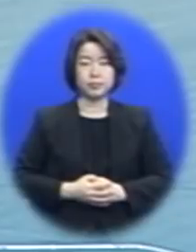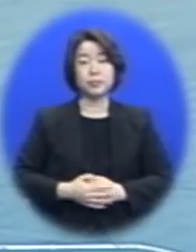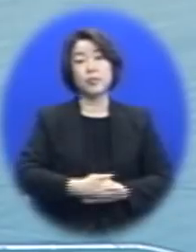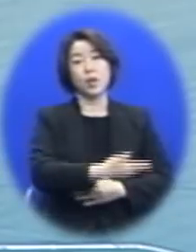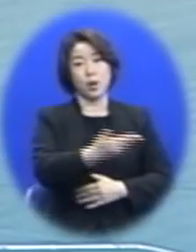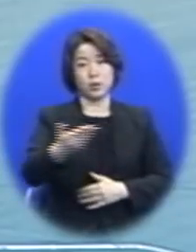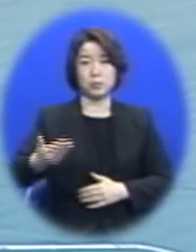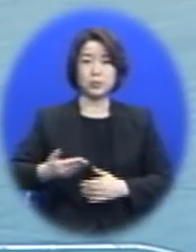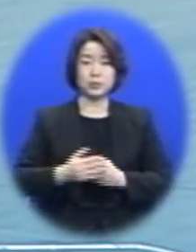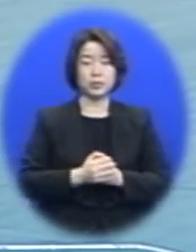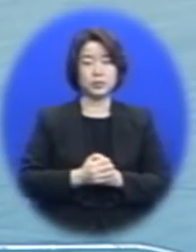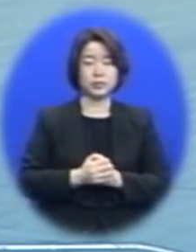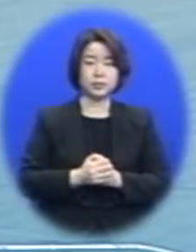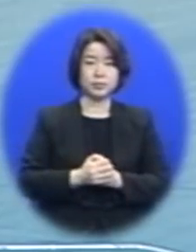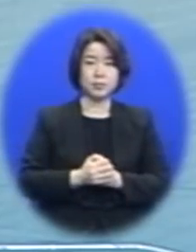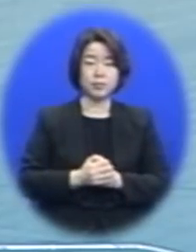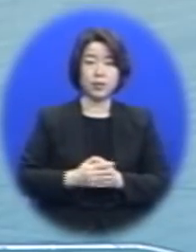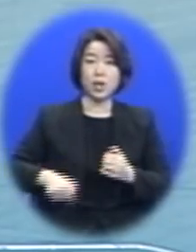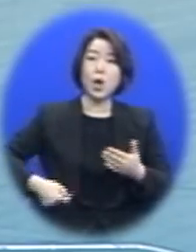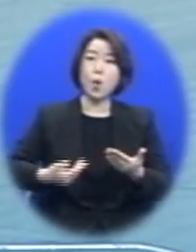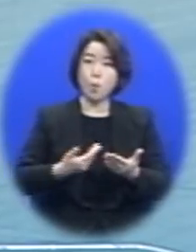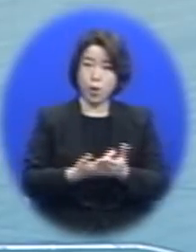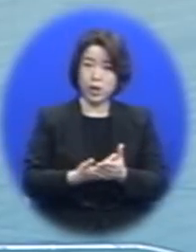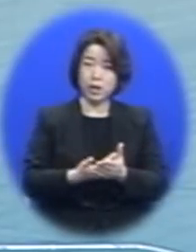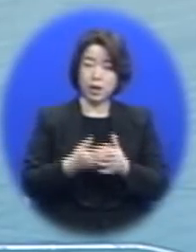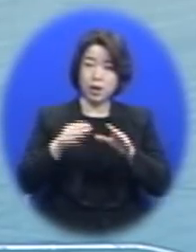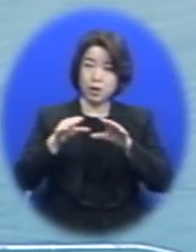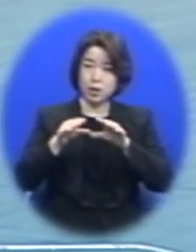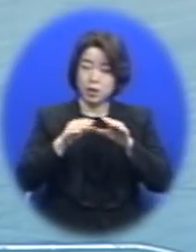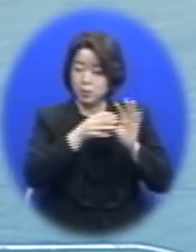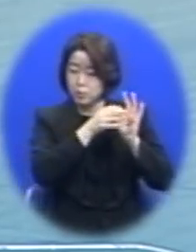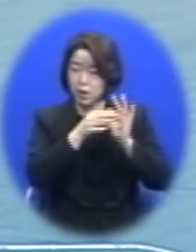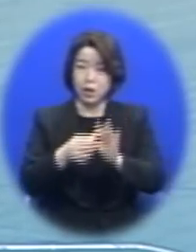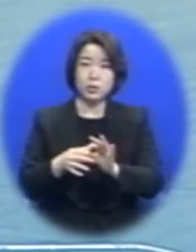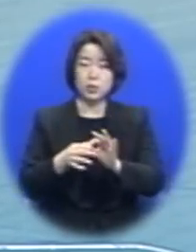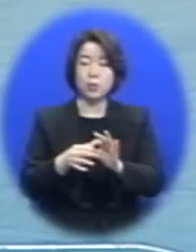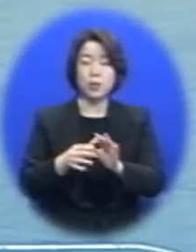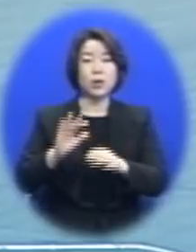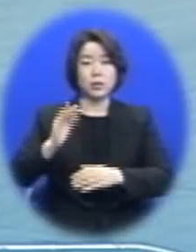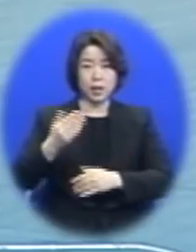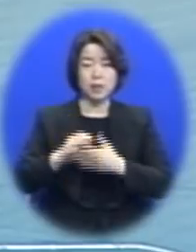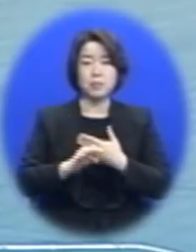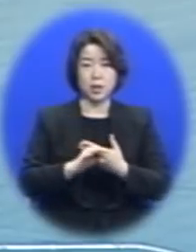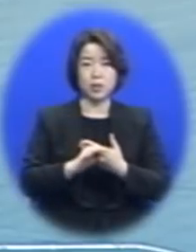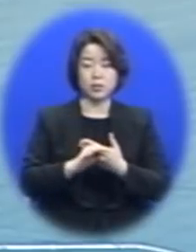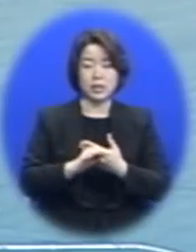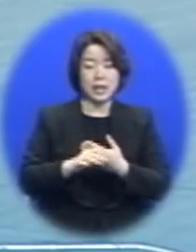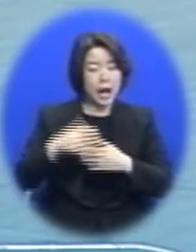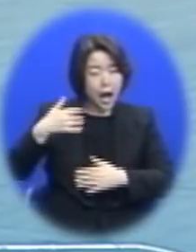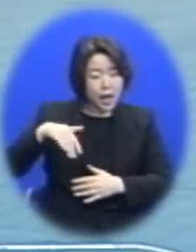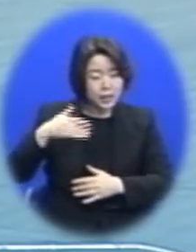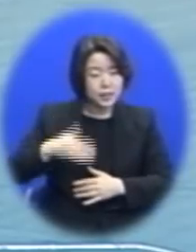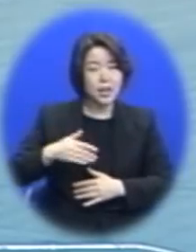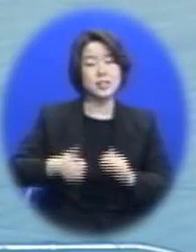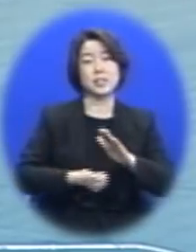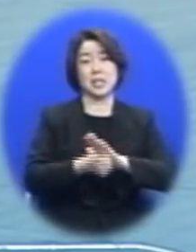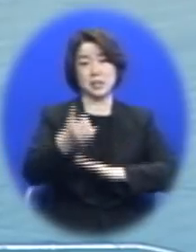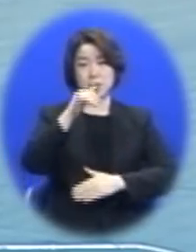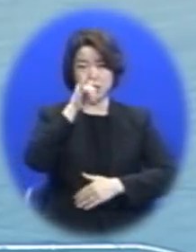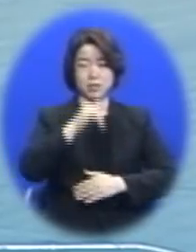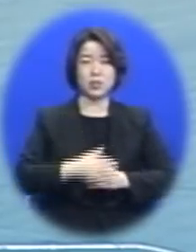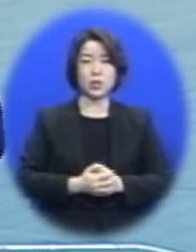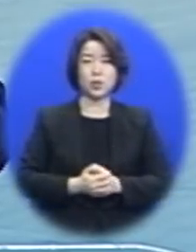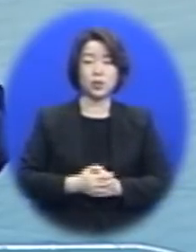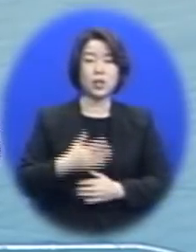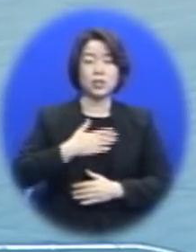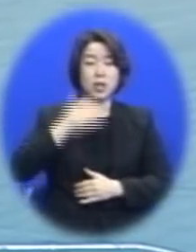여러분 100여개가 그치지 않으면 아직까지는 희망이 있습니다 저는